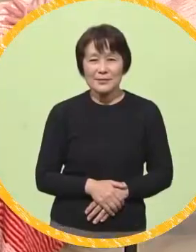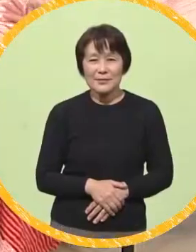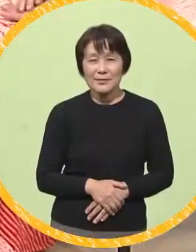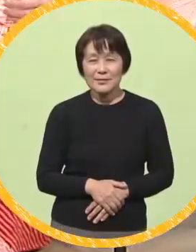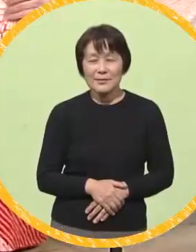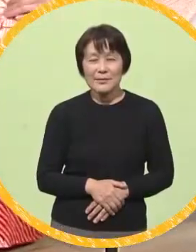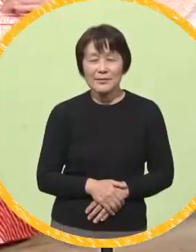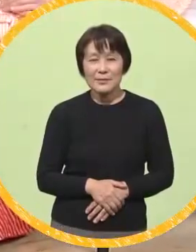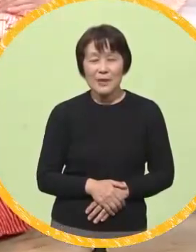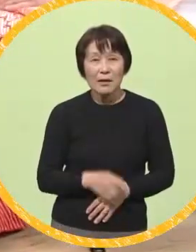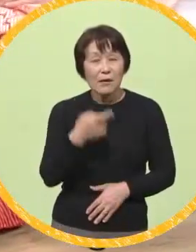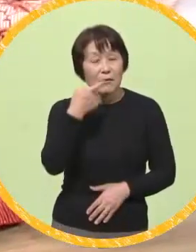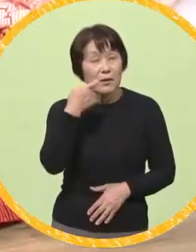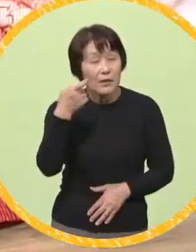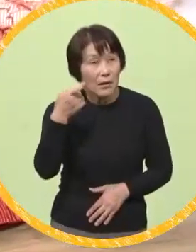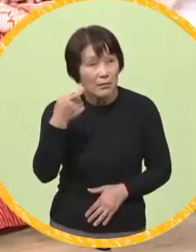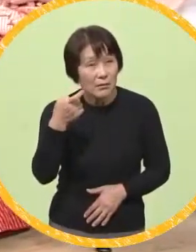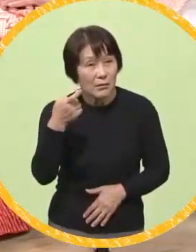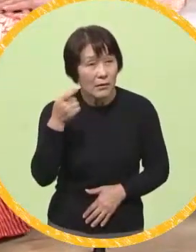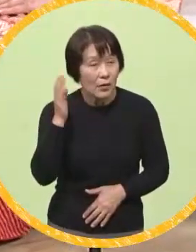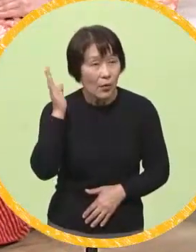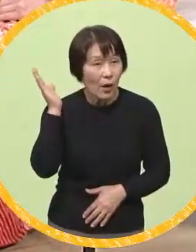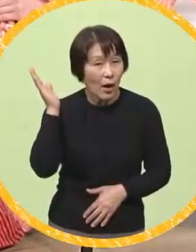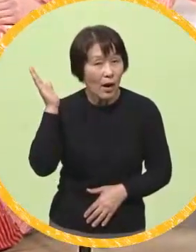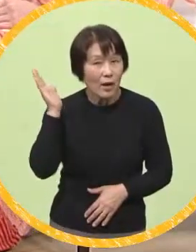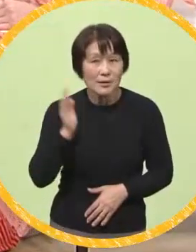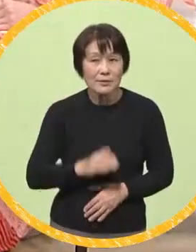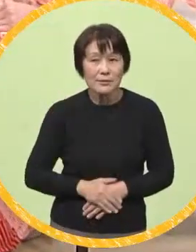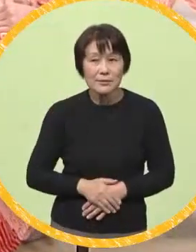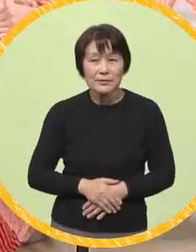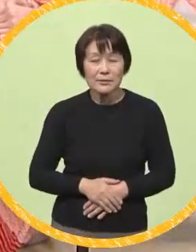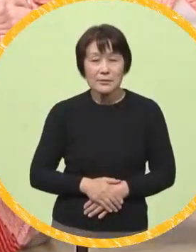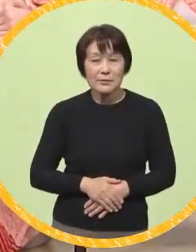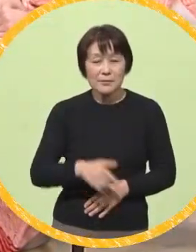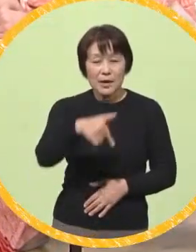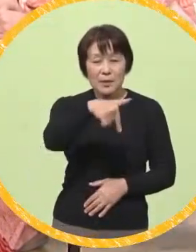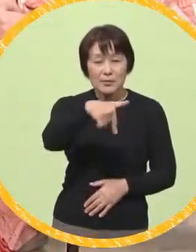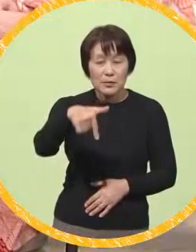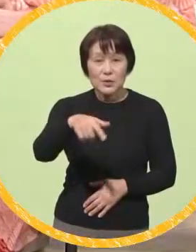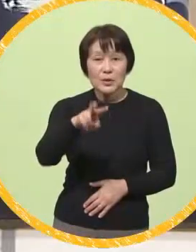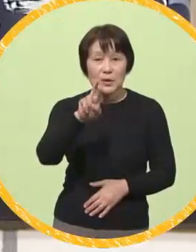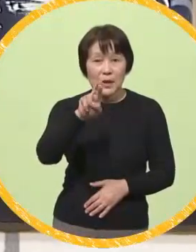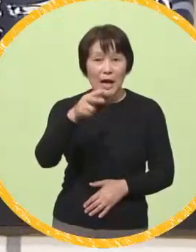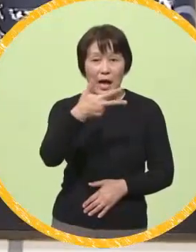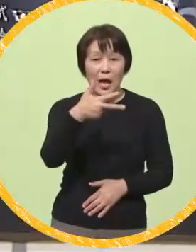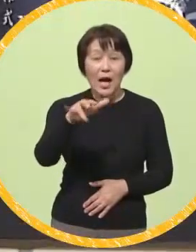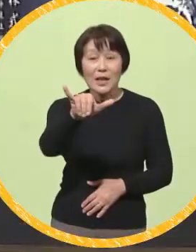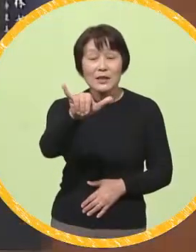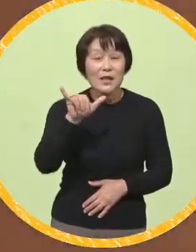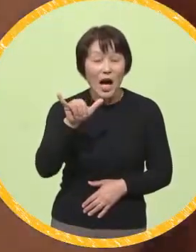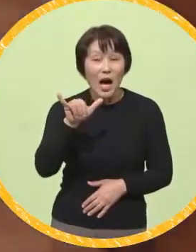になるといえばパッケージが、 はい、 アナちゃんのブラジャー、 ブラジャー、 はい、 ブラジャー、ち